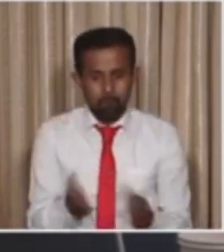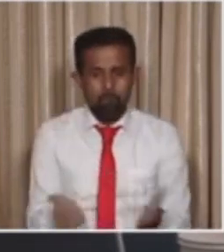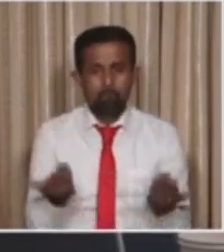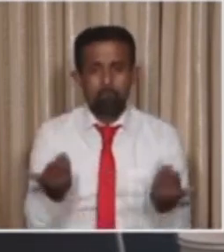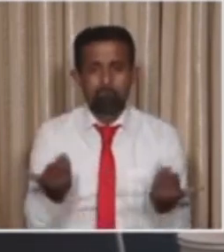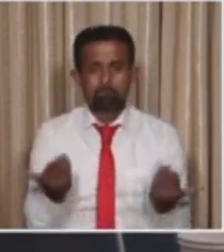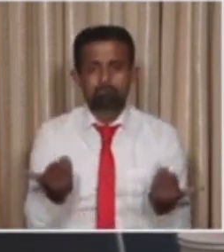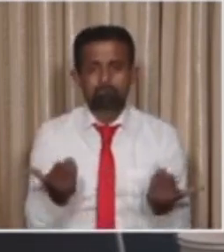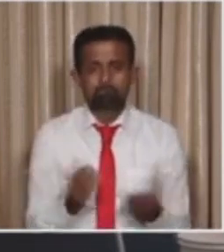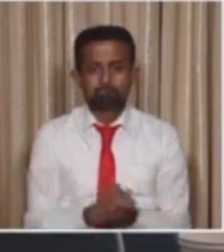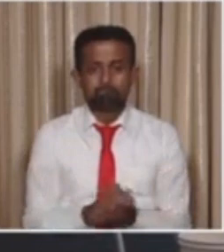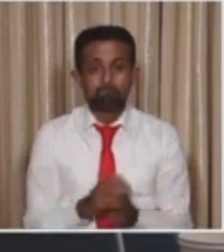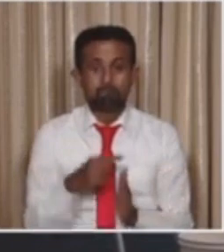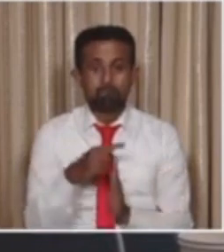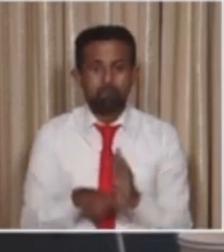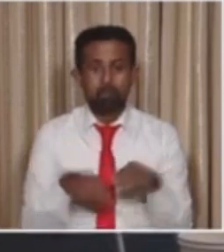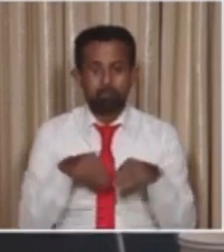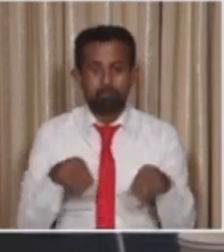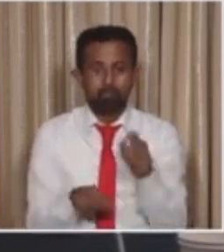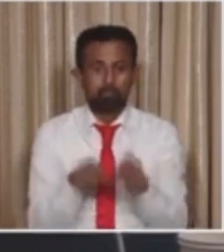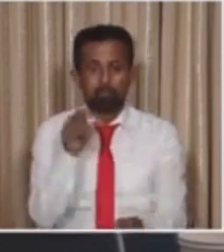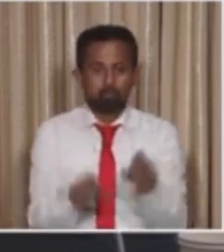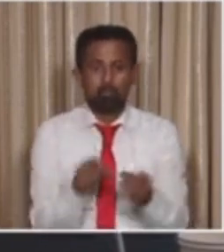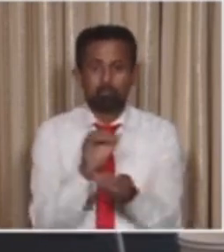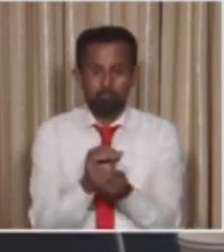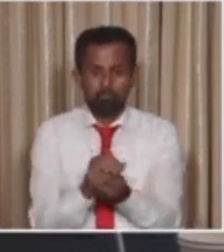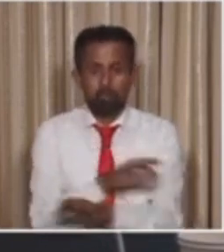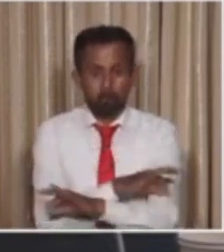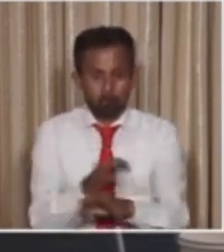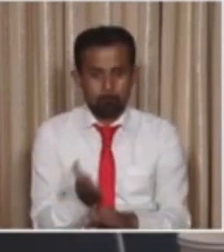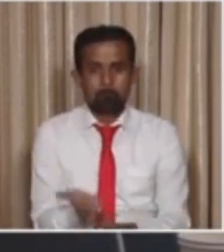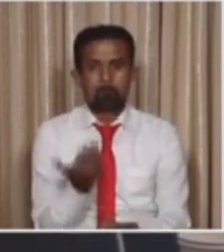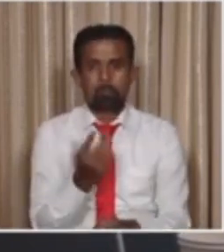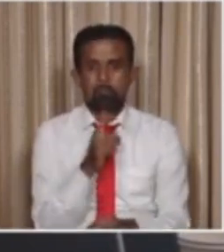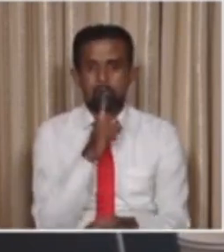உள்ளூர் விவசாயிகளையும் நீங்கள் காப்பாற்ற வேண்டும் என்பதையும் நான் இந்த நேரத்திலே தெரிவித்துக் கொள்ள விரும்புகின்றேன். நன்றி.